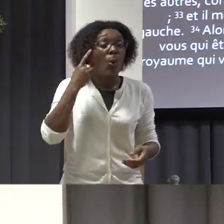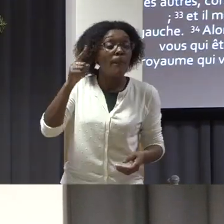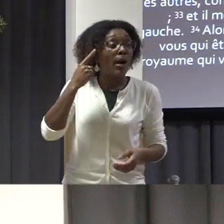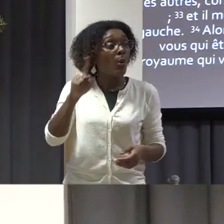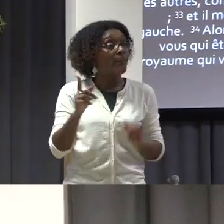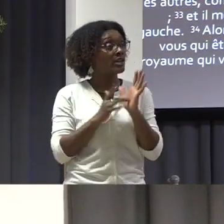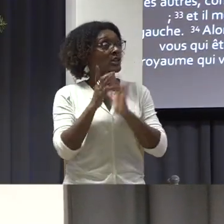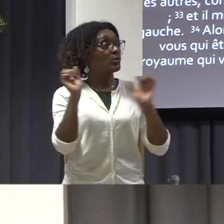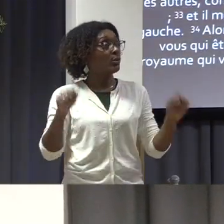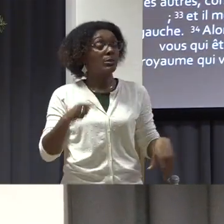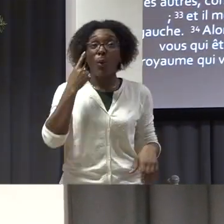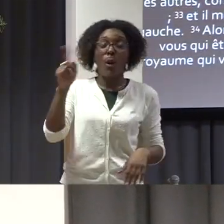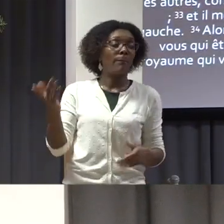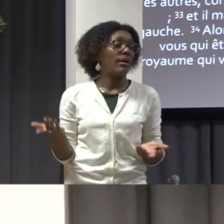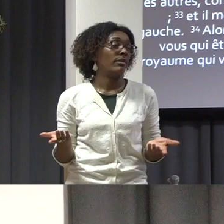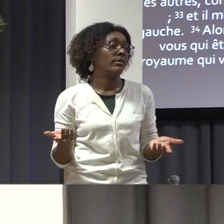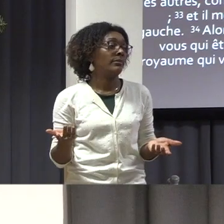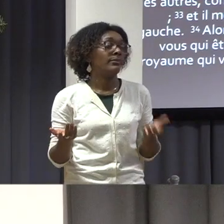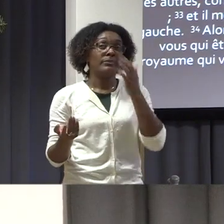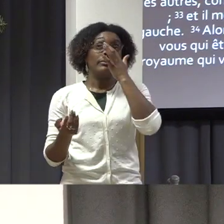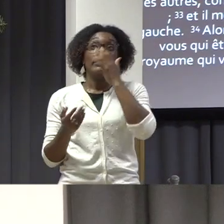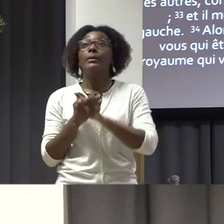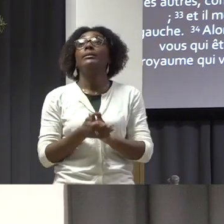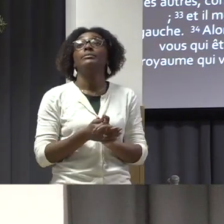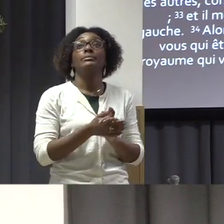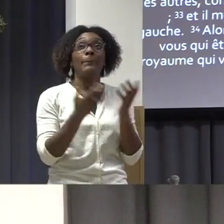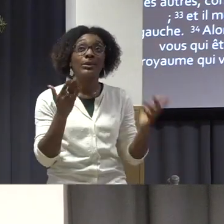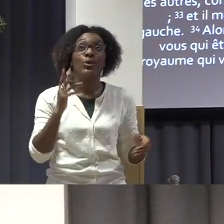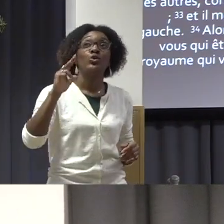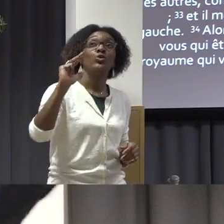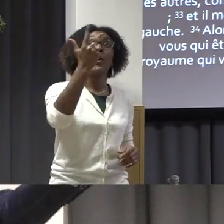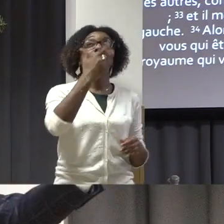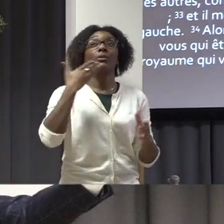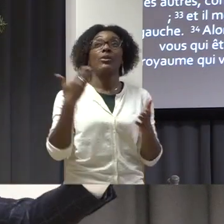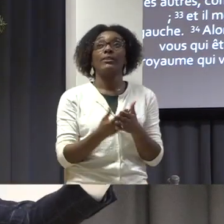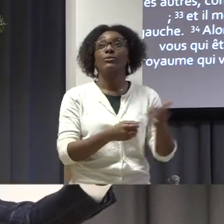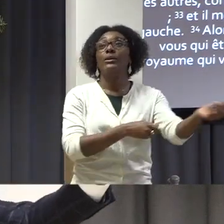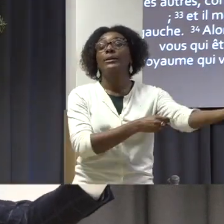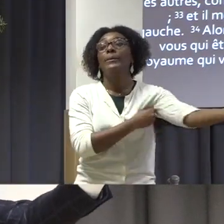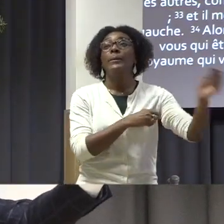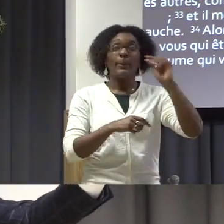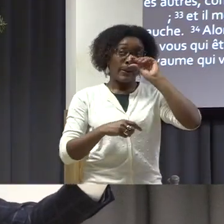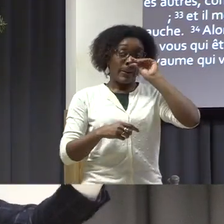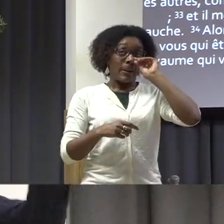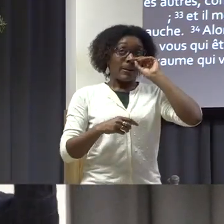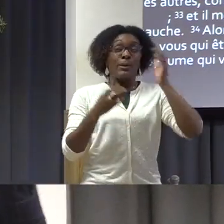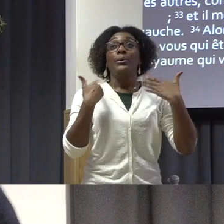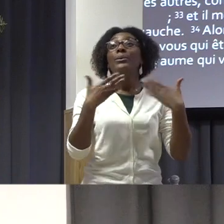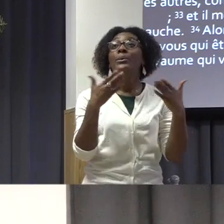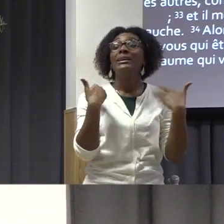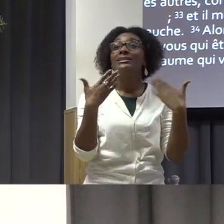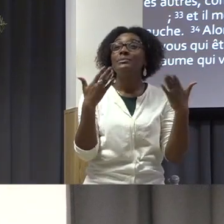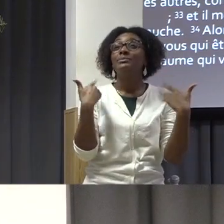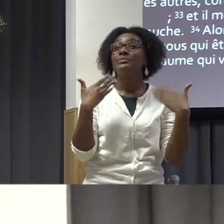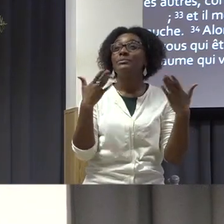la rencontre auprès du seigneur amen c'est la séquence de la vie fraser au moins de